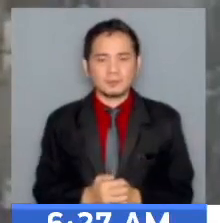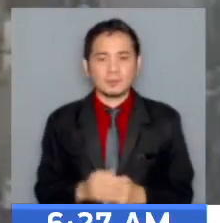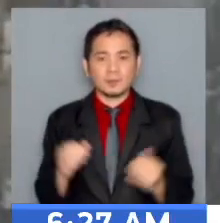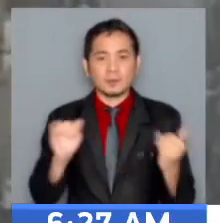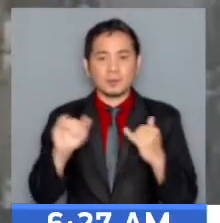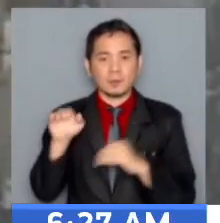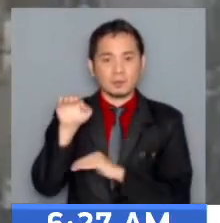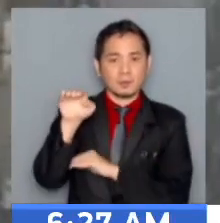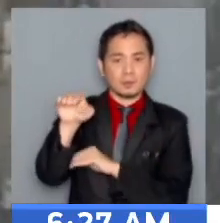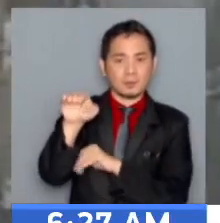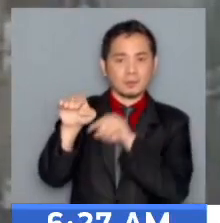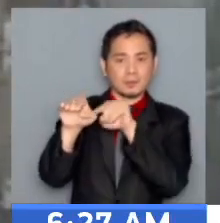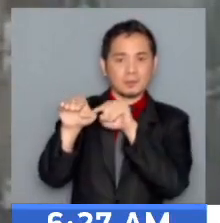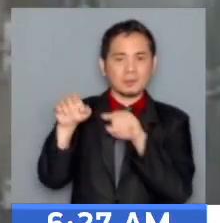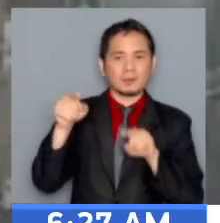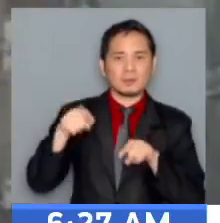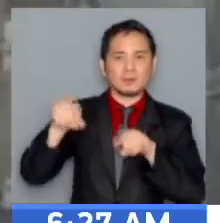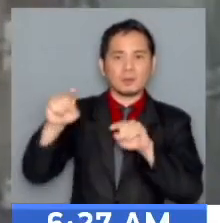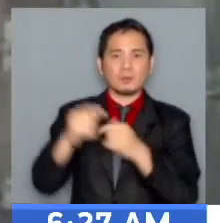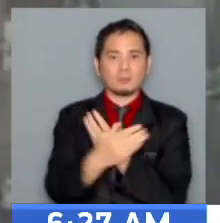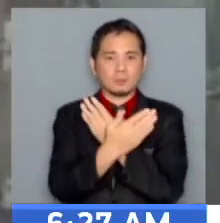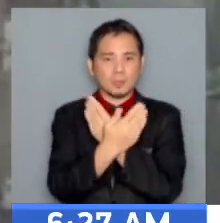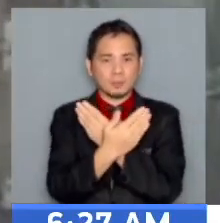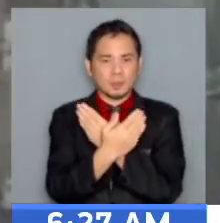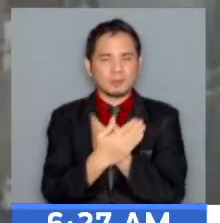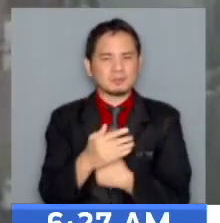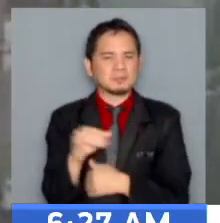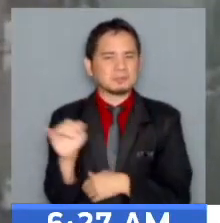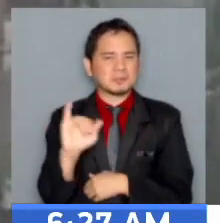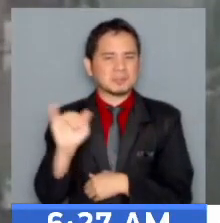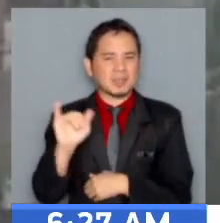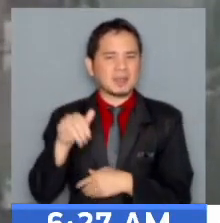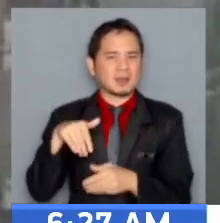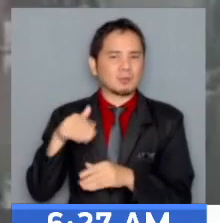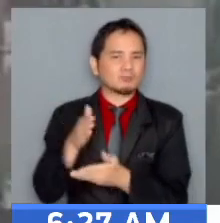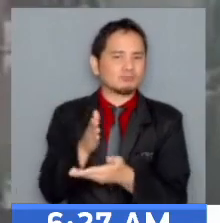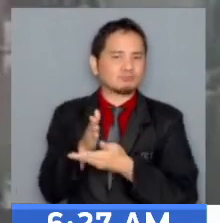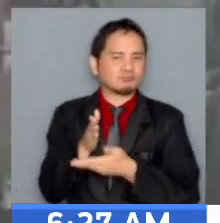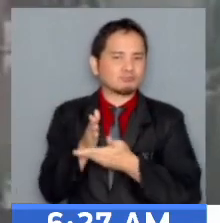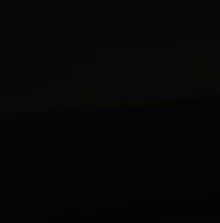yung patungong monumento, maluwag din po sa mga oras na ito.